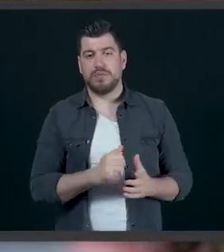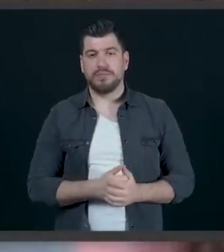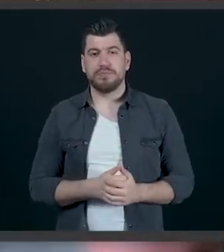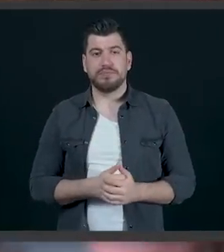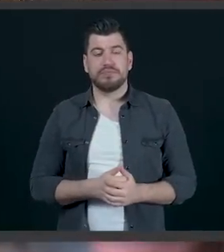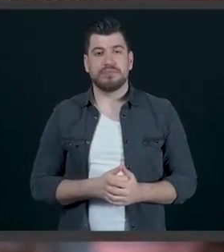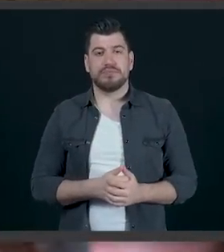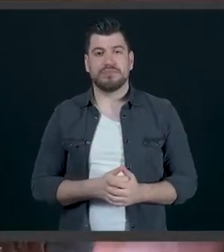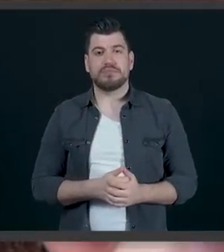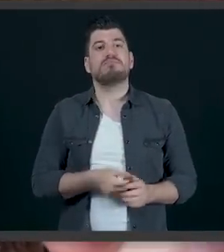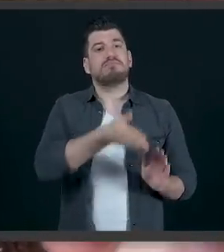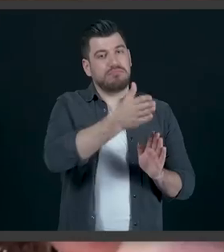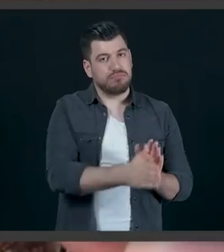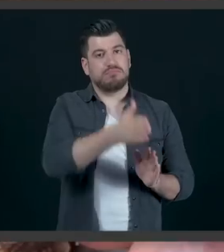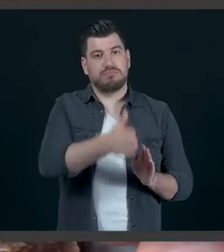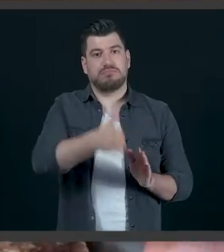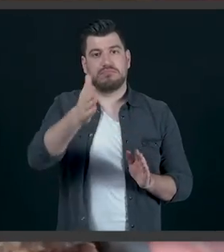και αρχίζουμε να κόβουμε.